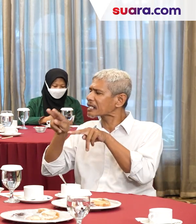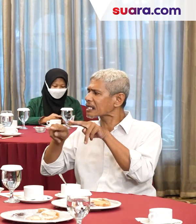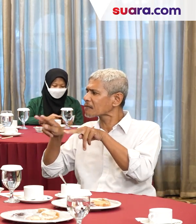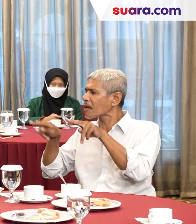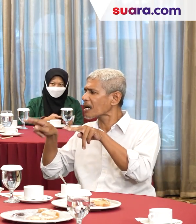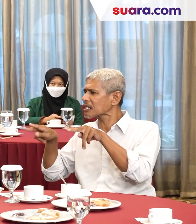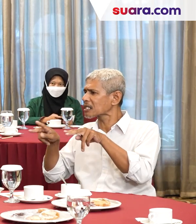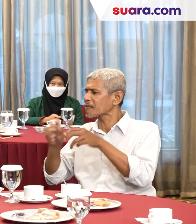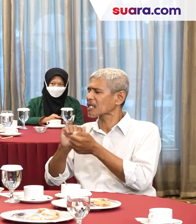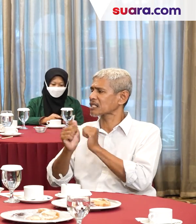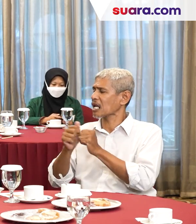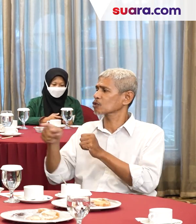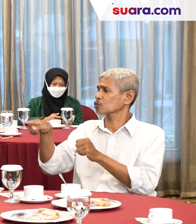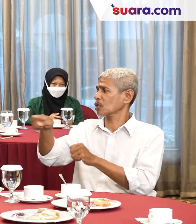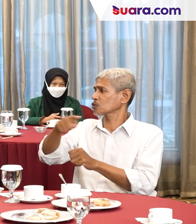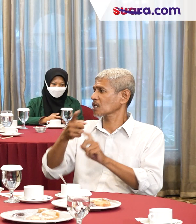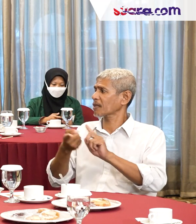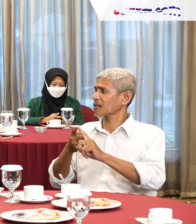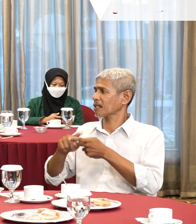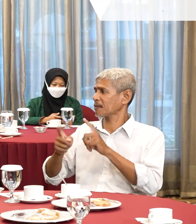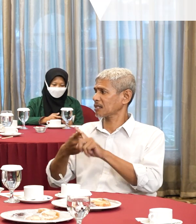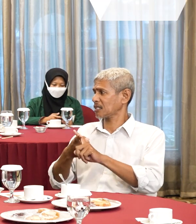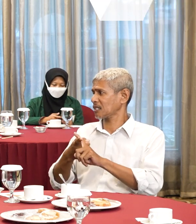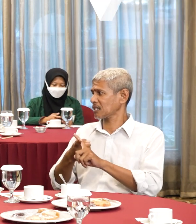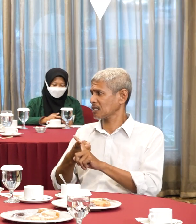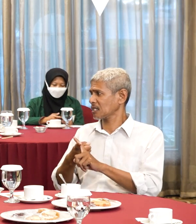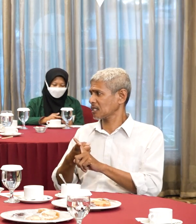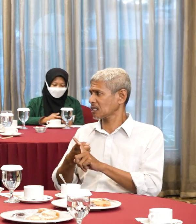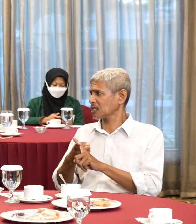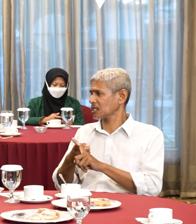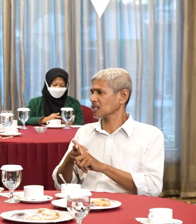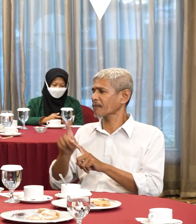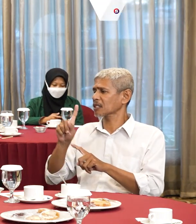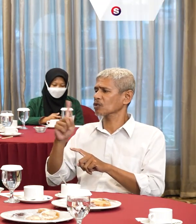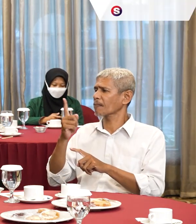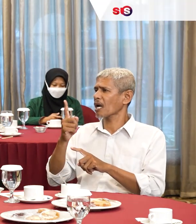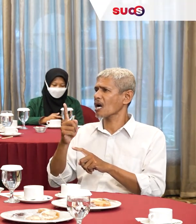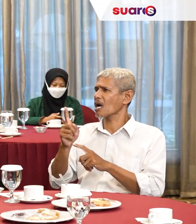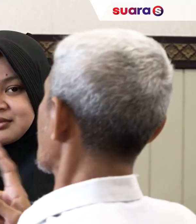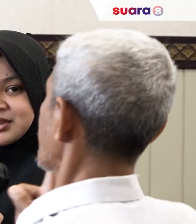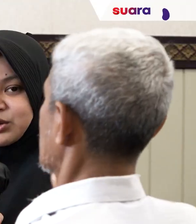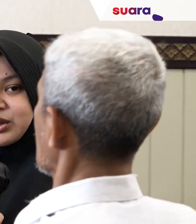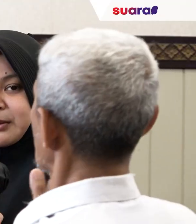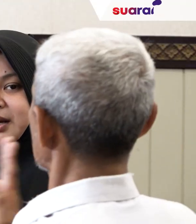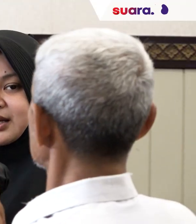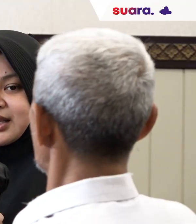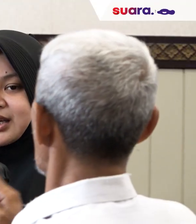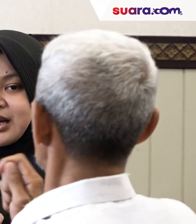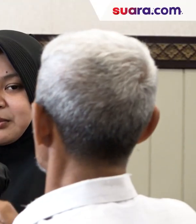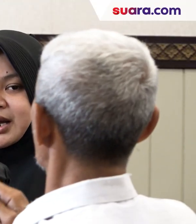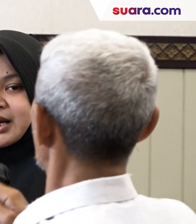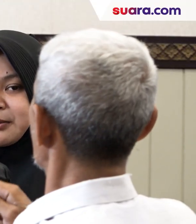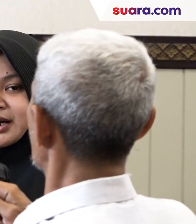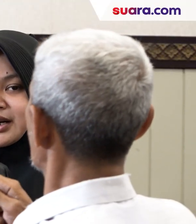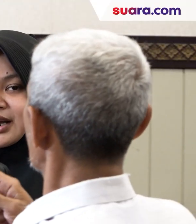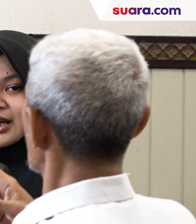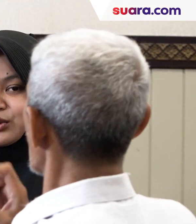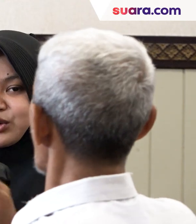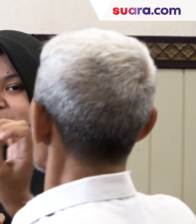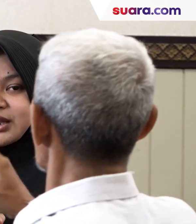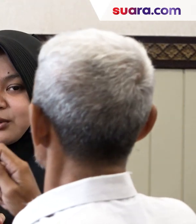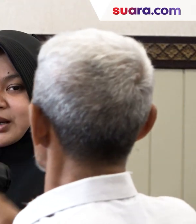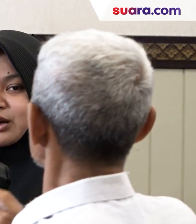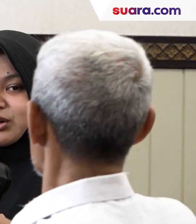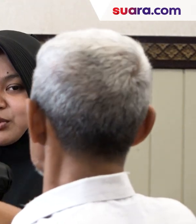Hai nah tapi kalau terkait dengan masalah yang dihadapi teman-teman Tulis secara umum Hai Terutama ketika berhadapan